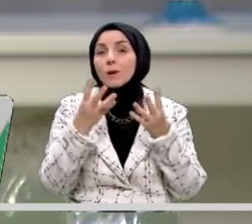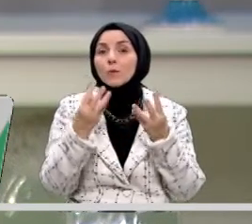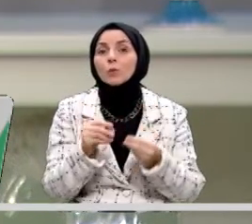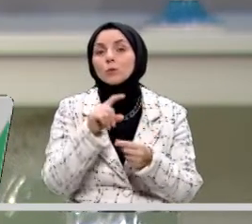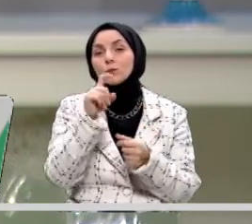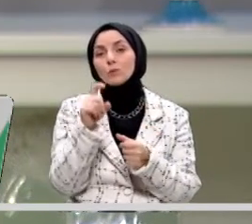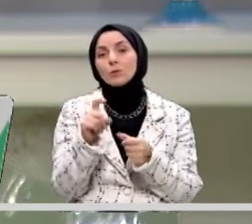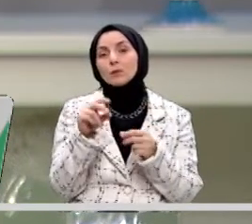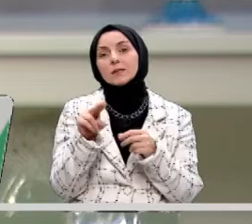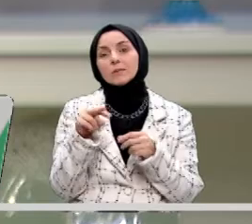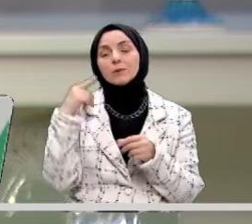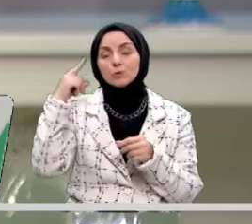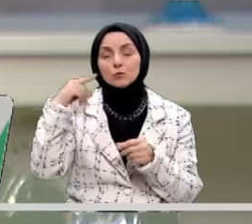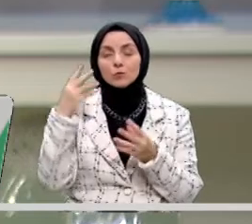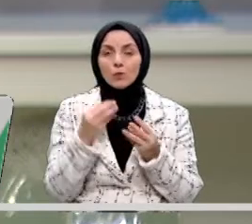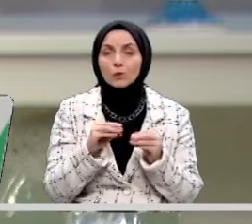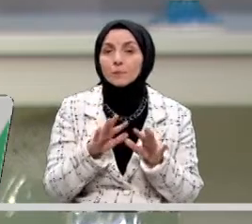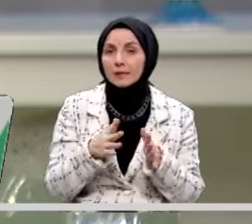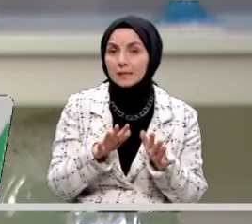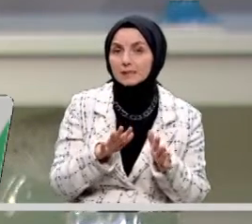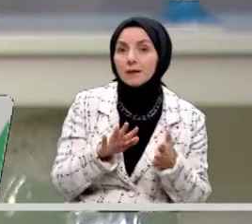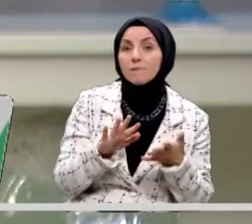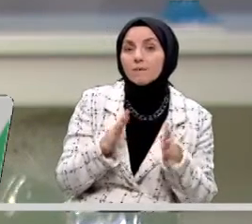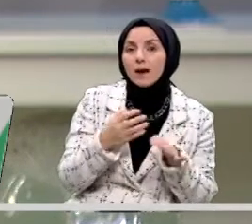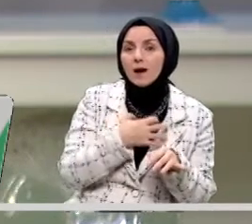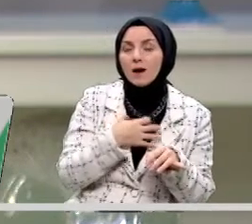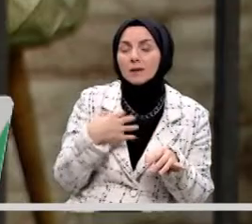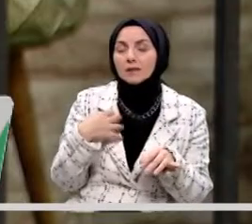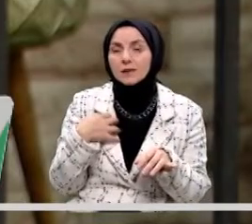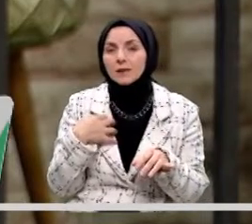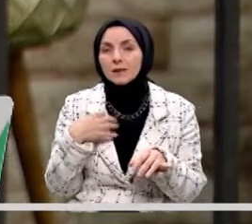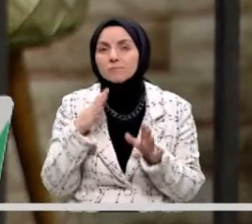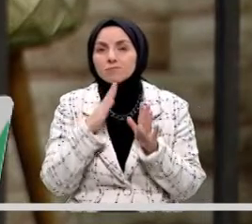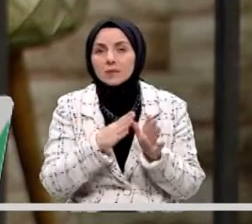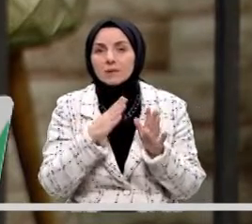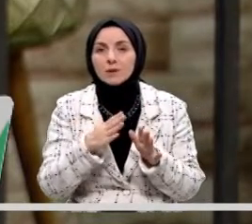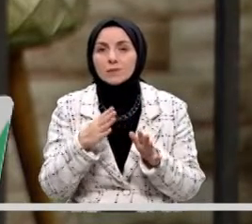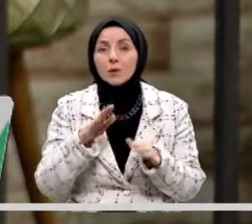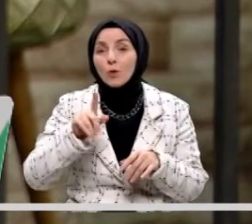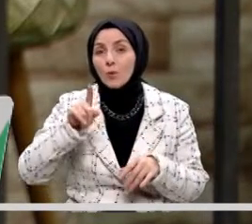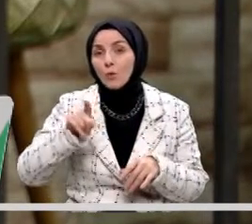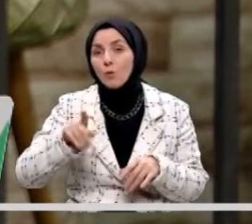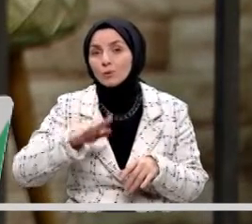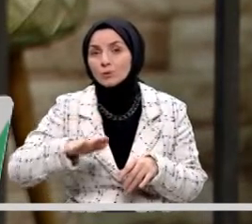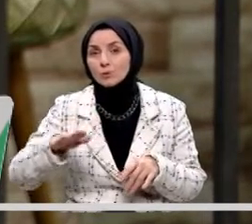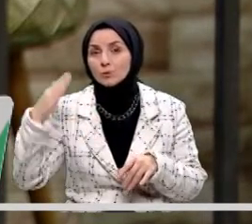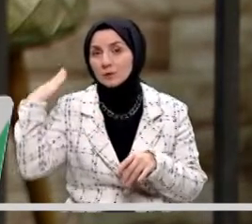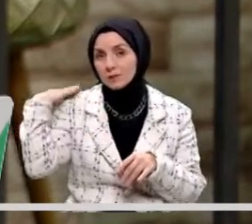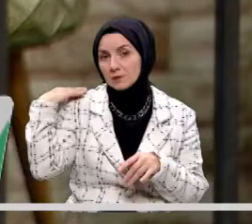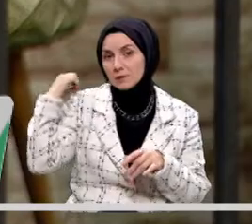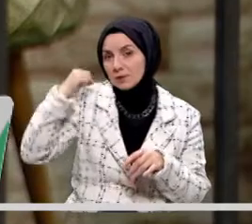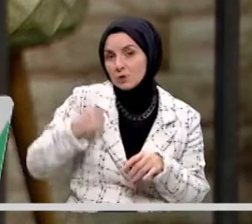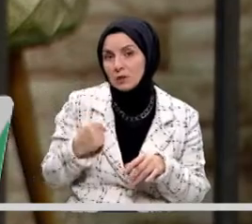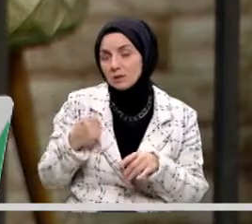ya da anne sürekli çocuğun elinde olsa sırtında çanta Taşıyan anneler var biliyorsunuz Hepimiz taşıyor Evet sürekli çocuğu